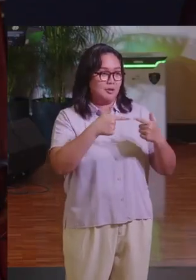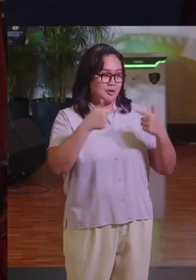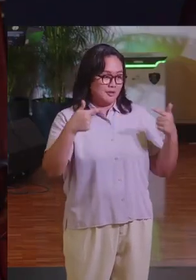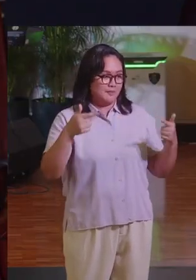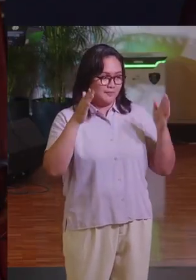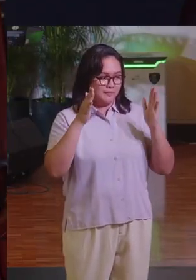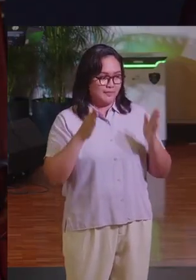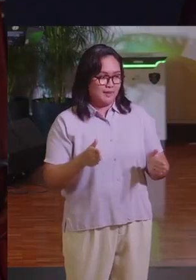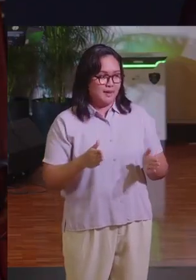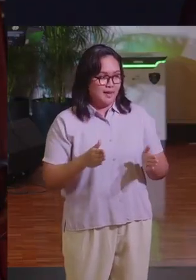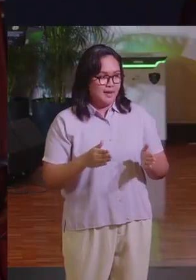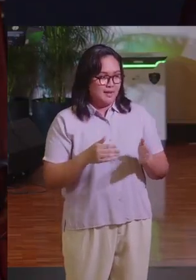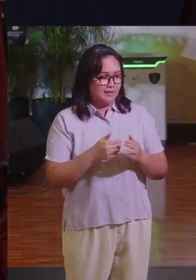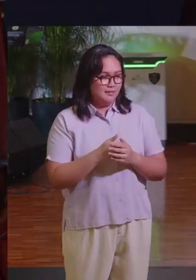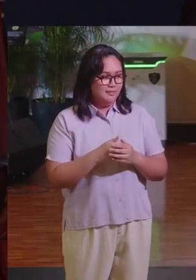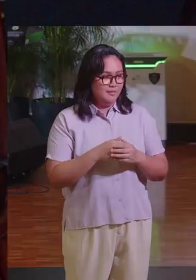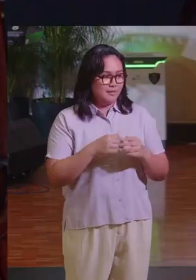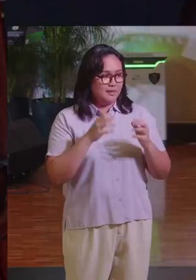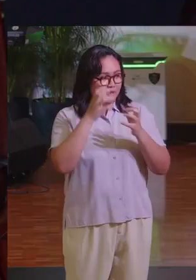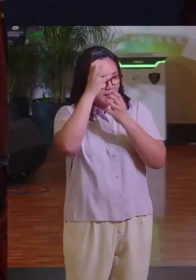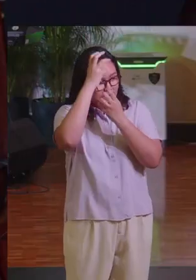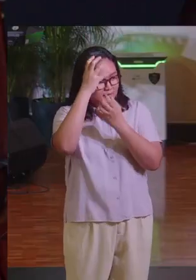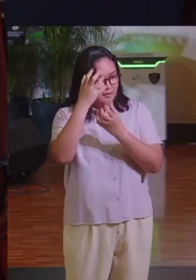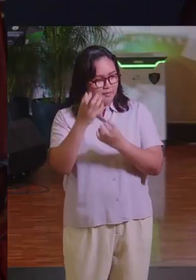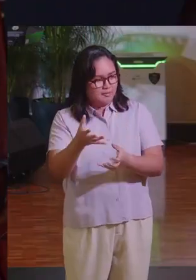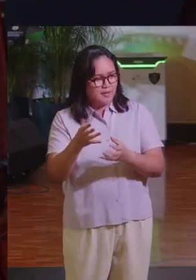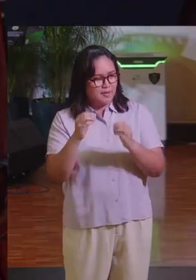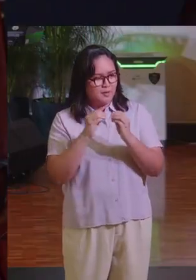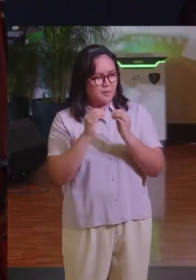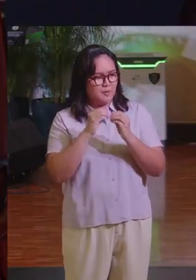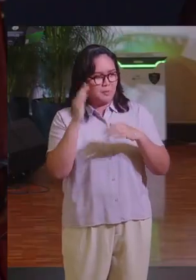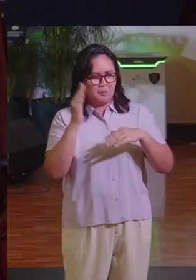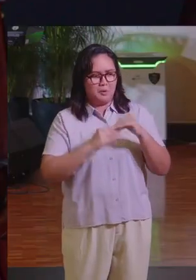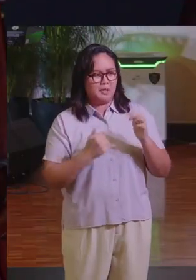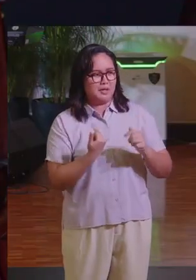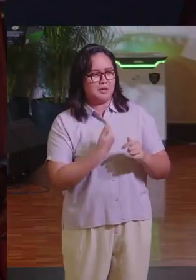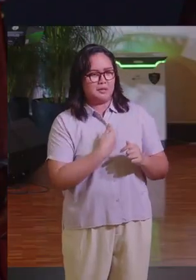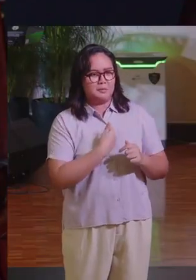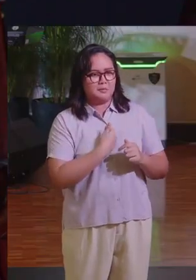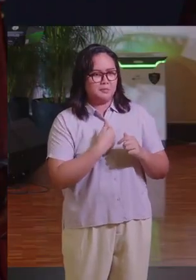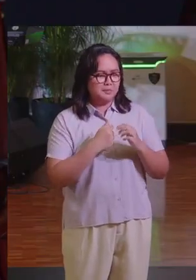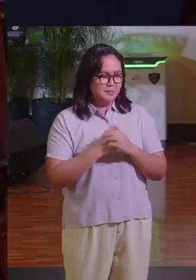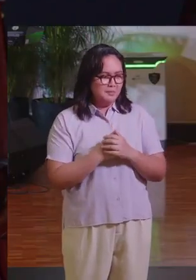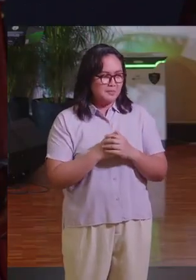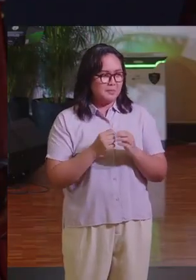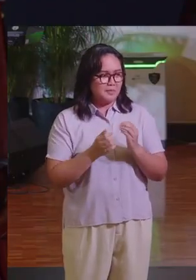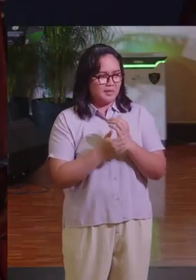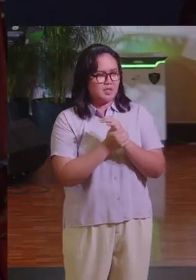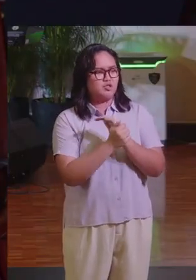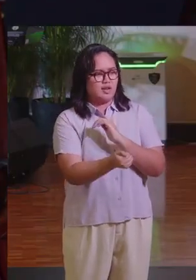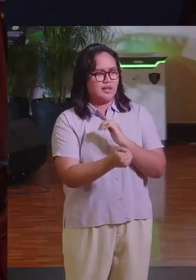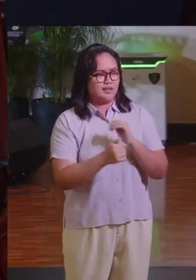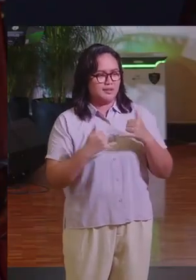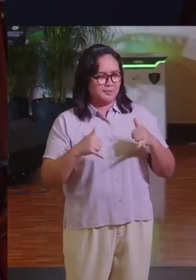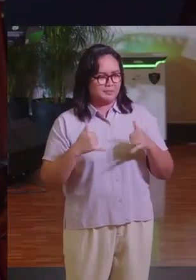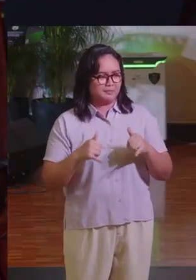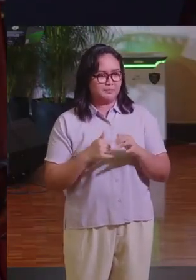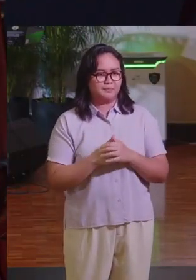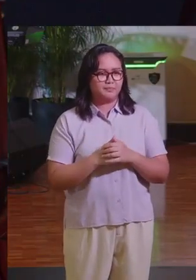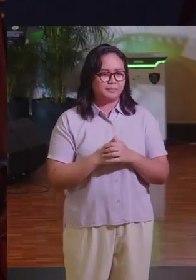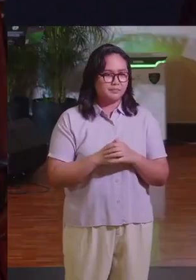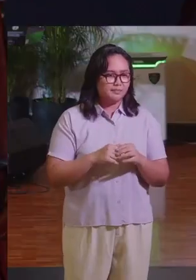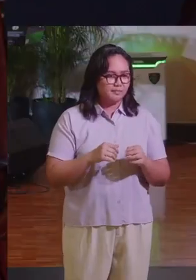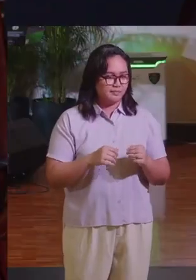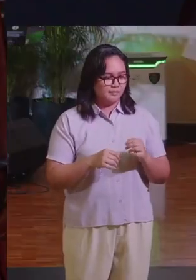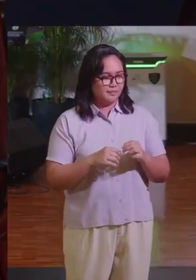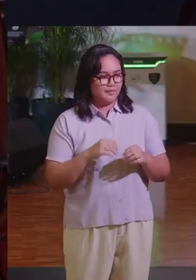isang grandmaster, yun ay napakahusay sa chess. Sa atin pong kwento ngayong